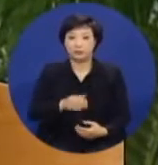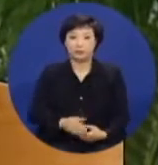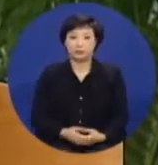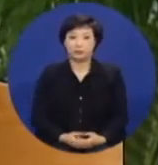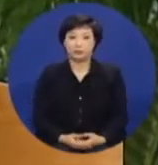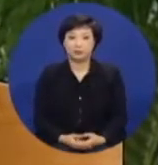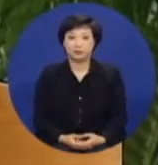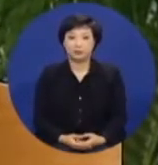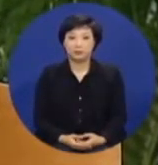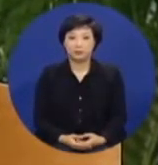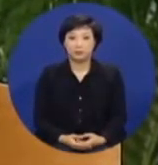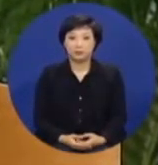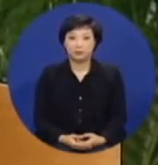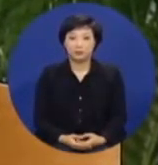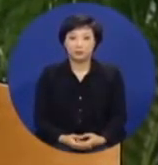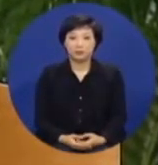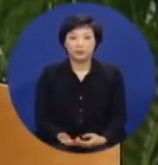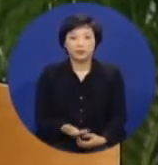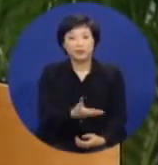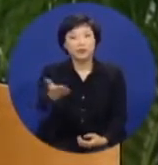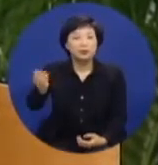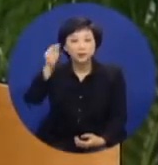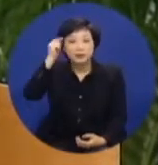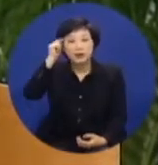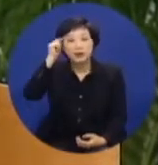사실을 생각한다면